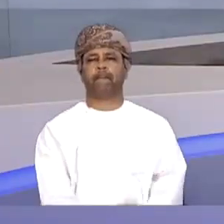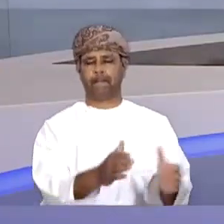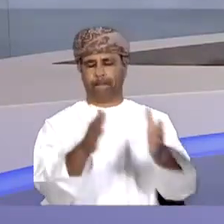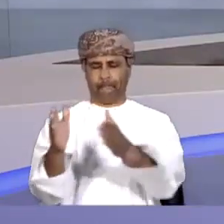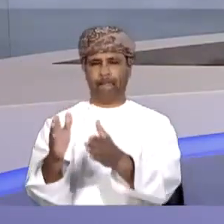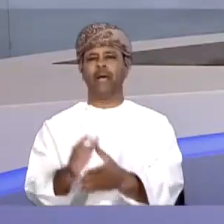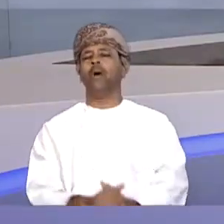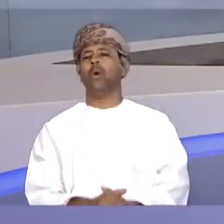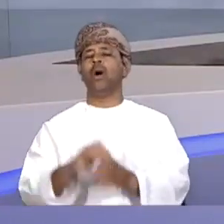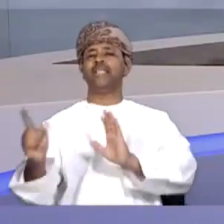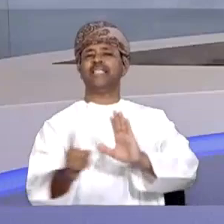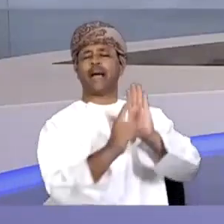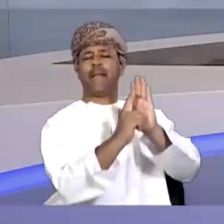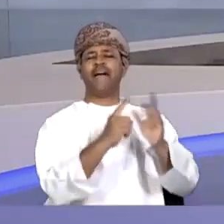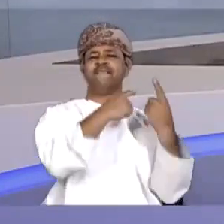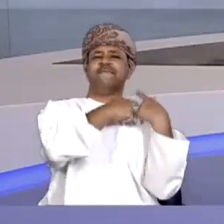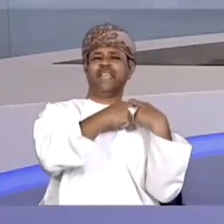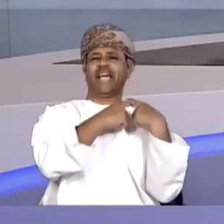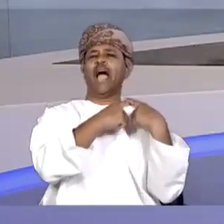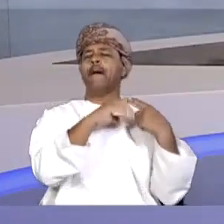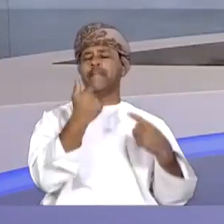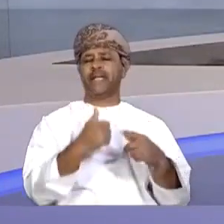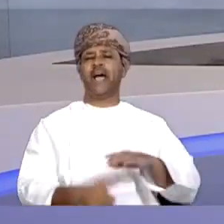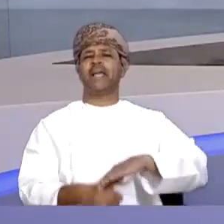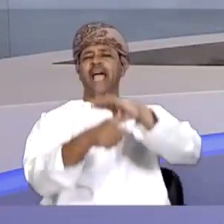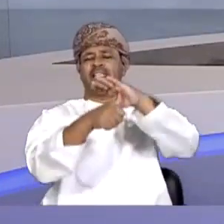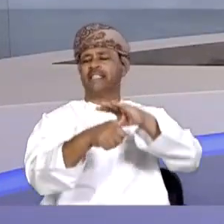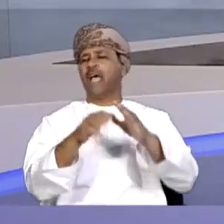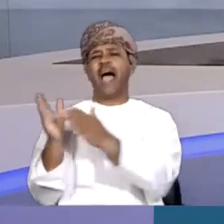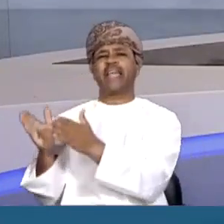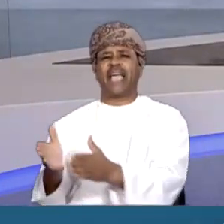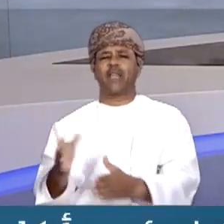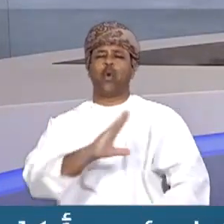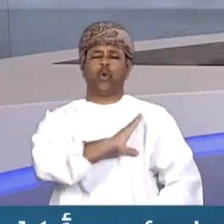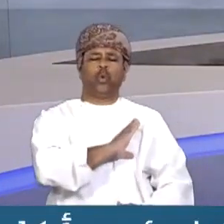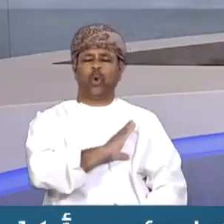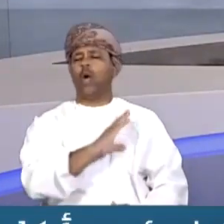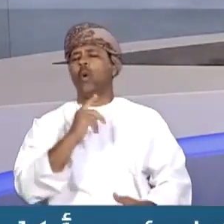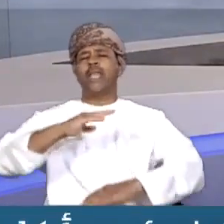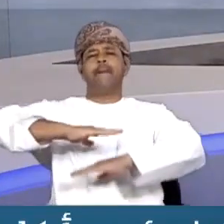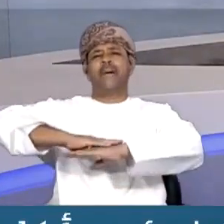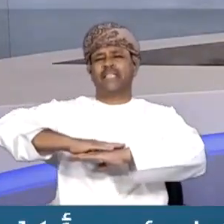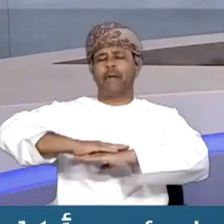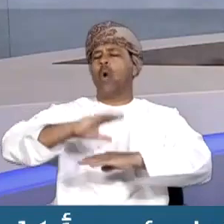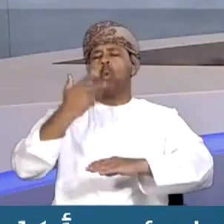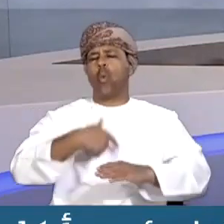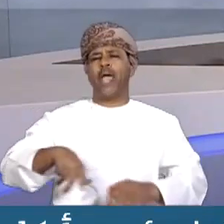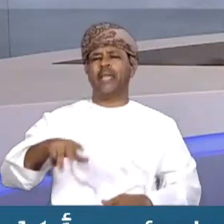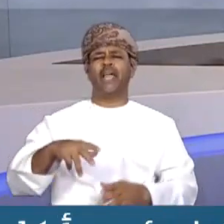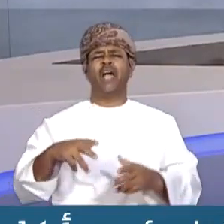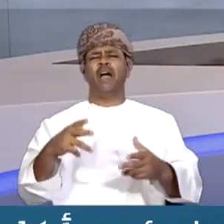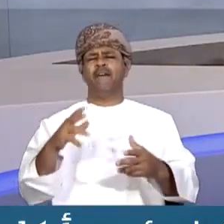هذا واستقبل الفريق الركن أحمد بن حارث النبهاني رئيس أركان قوات السلطان المسلحة بمكتبه بمعسكر